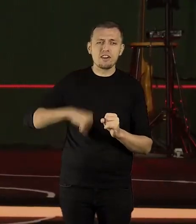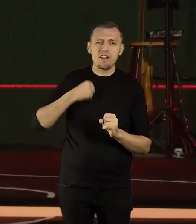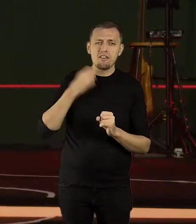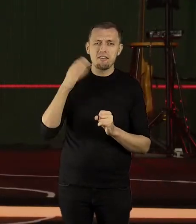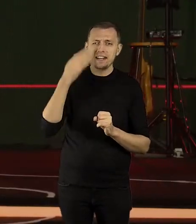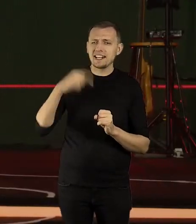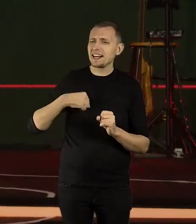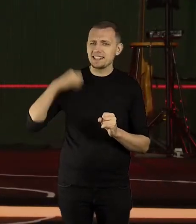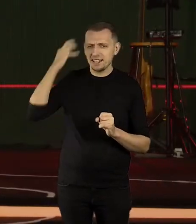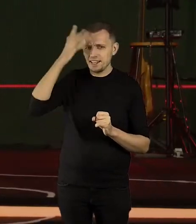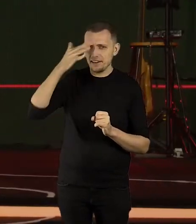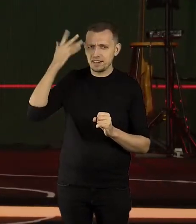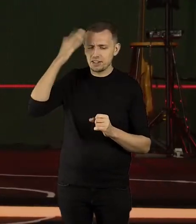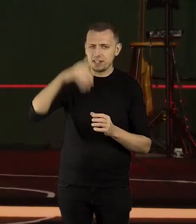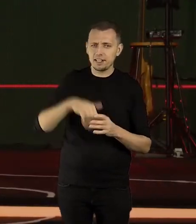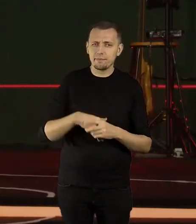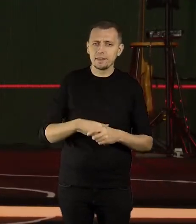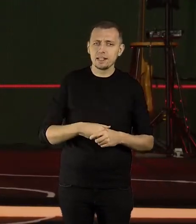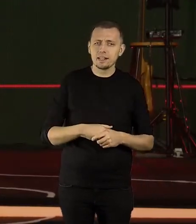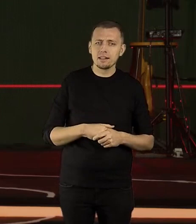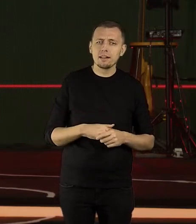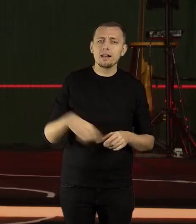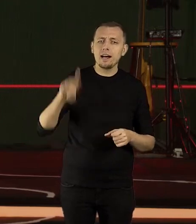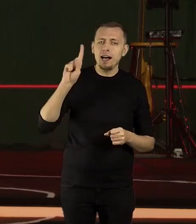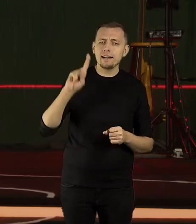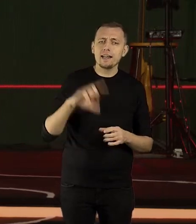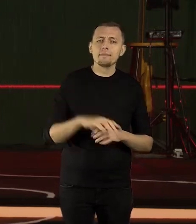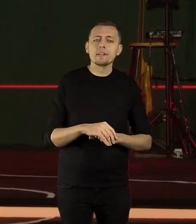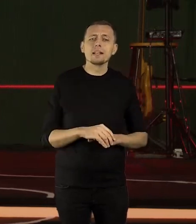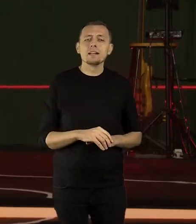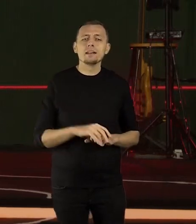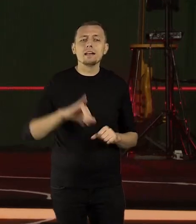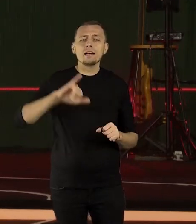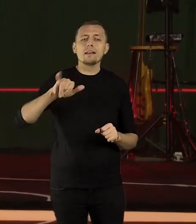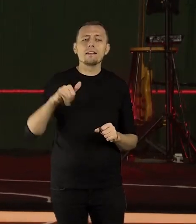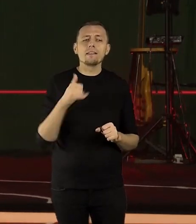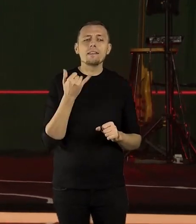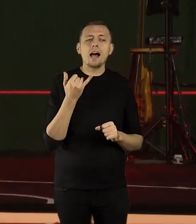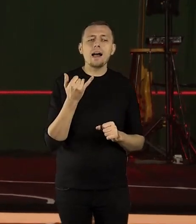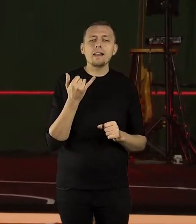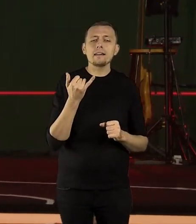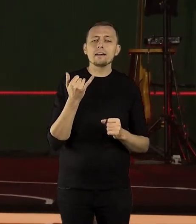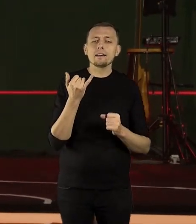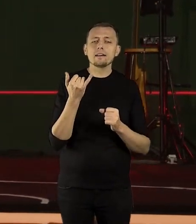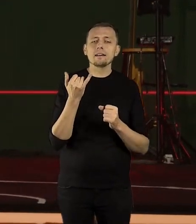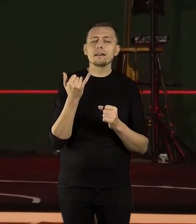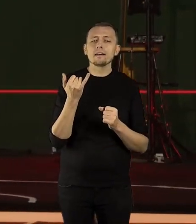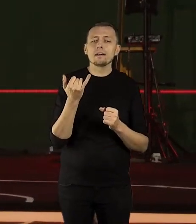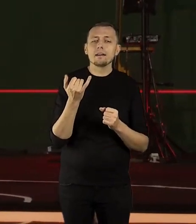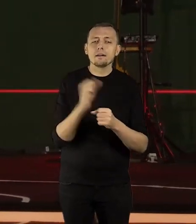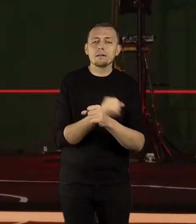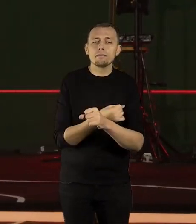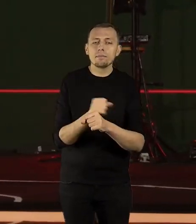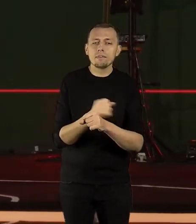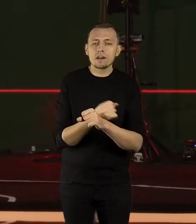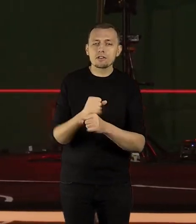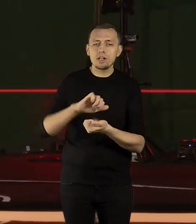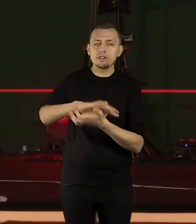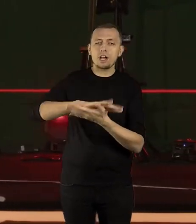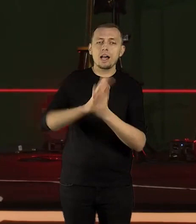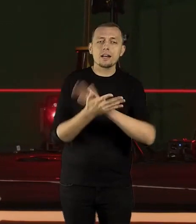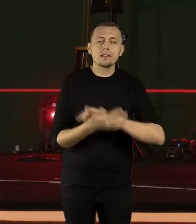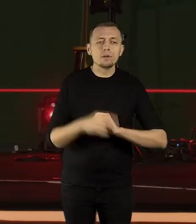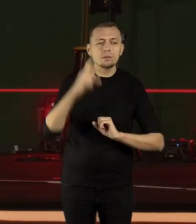rewolucja rozpoczęła się właśnie w stajni. A Boże Narodzenie, jeśli tak można